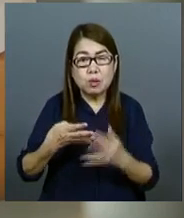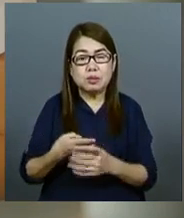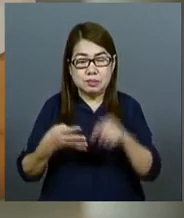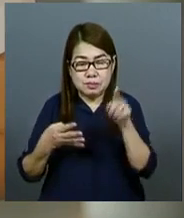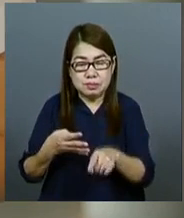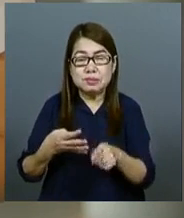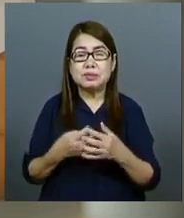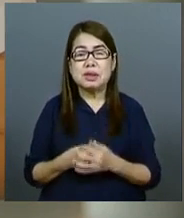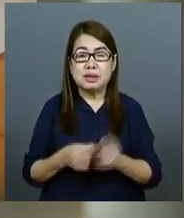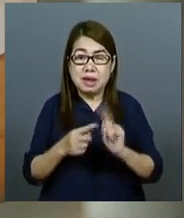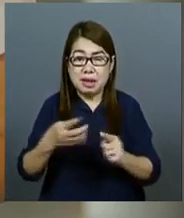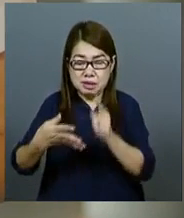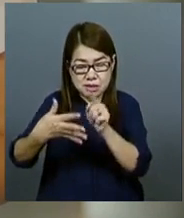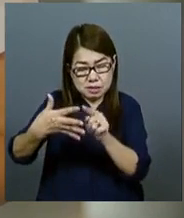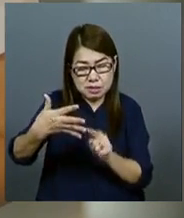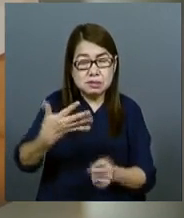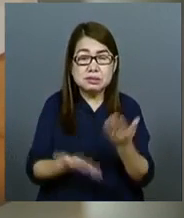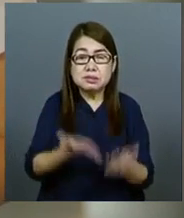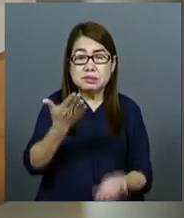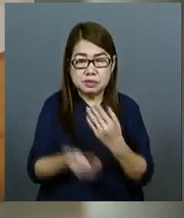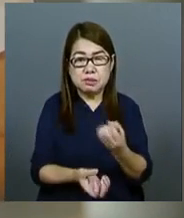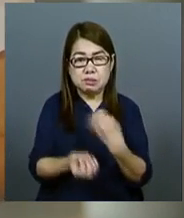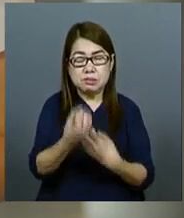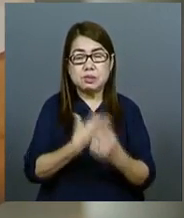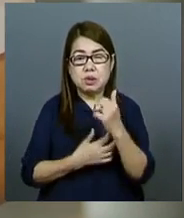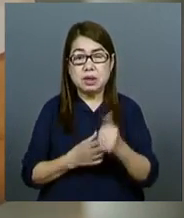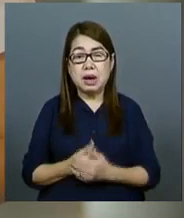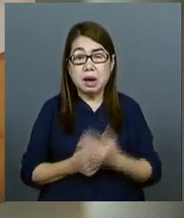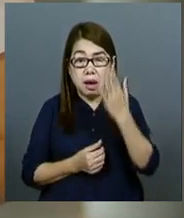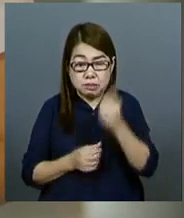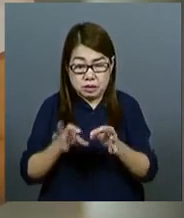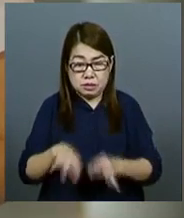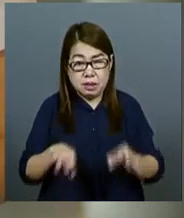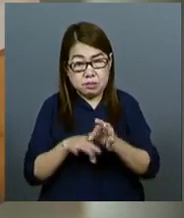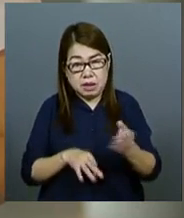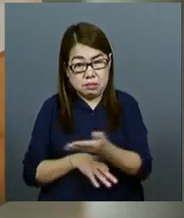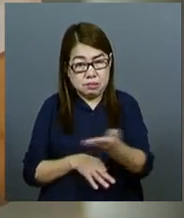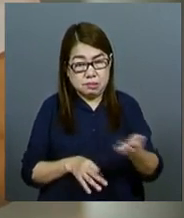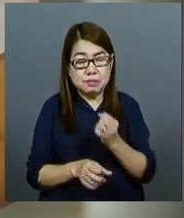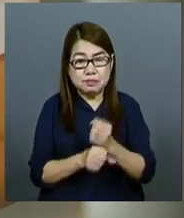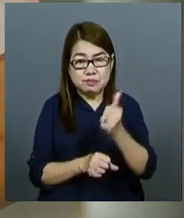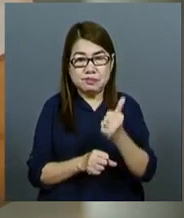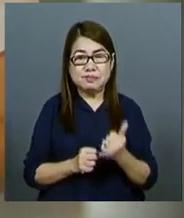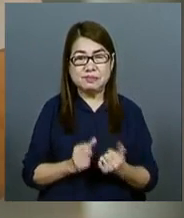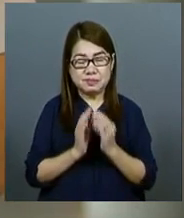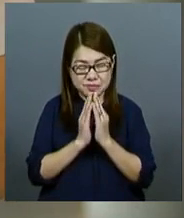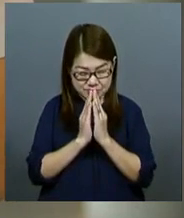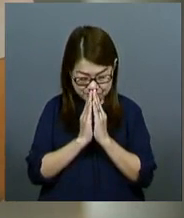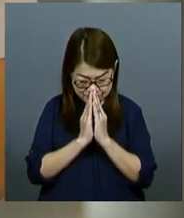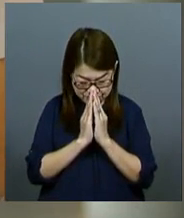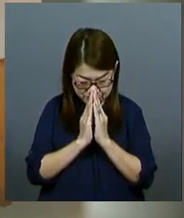facebook.com/citizenthaipbs และตามช่องทางที่ปรากฏอยู่ในขณะนี้เพราะพลังการสื่อสารอยู่ในมือคุณวันนี้สวัสดีค่ะ